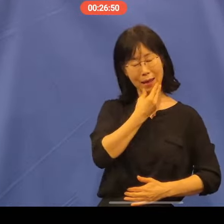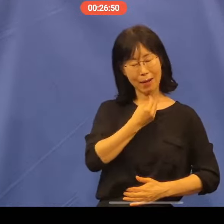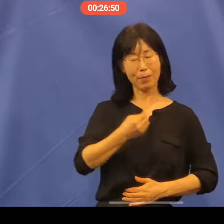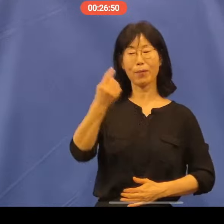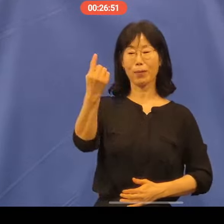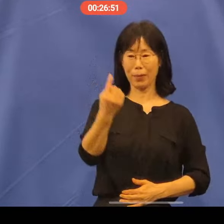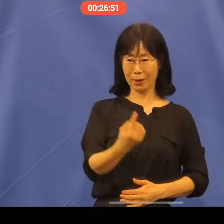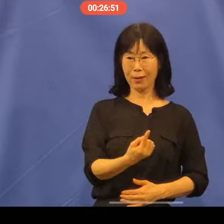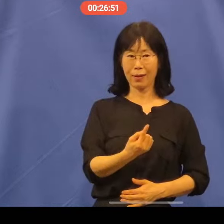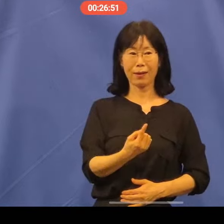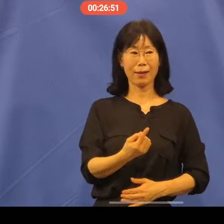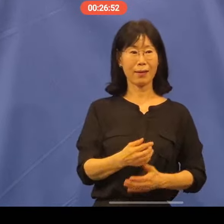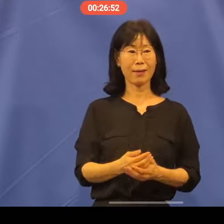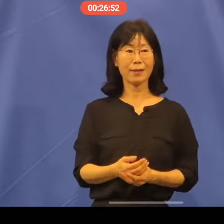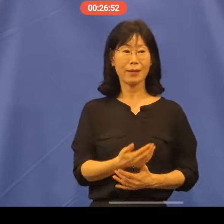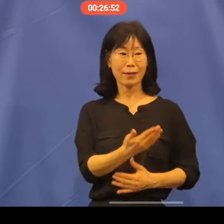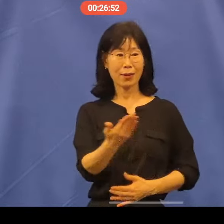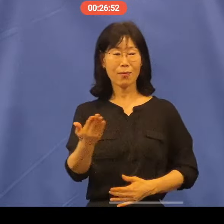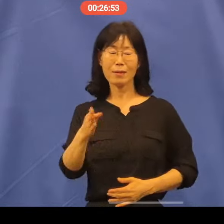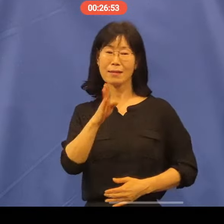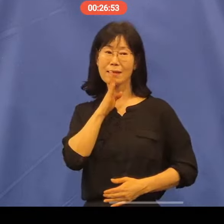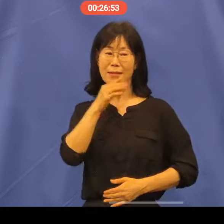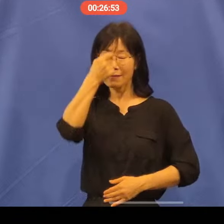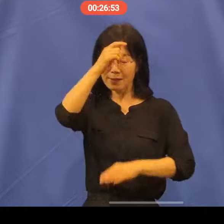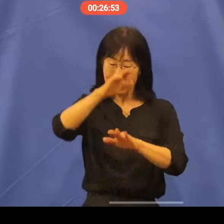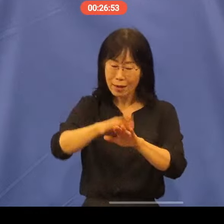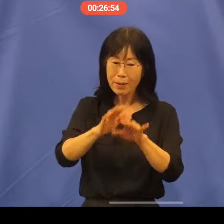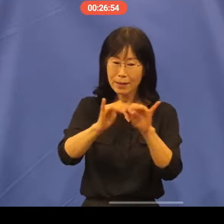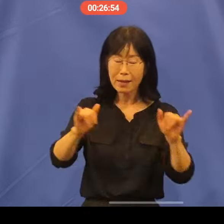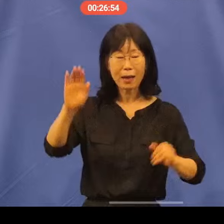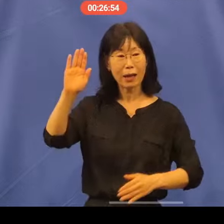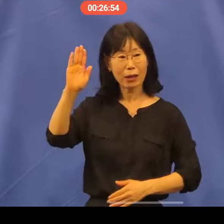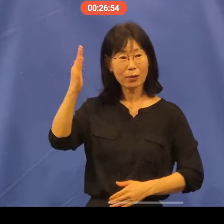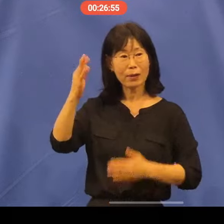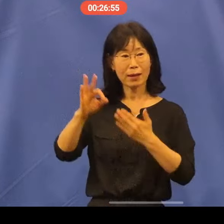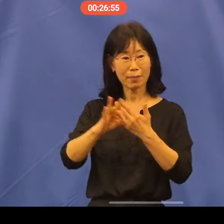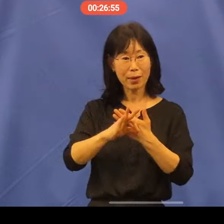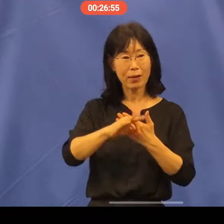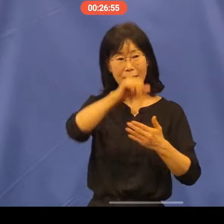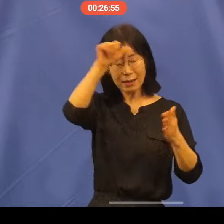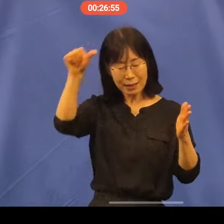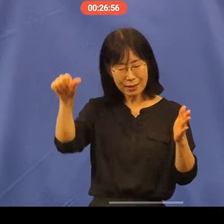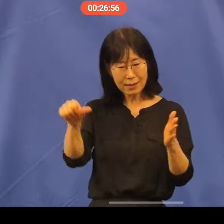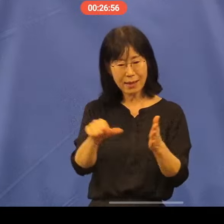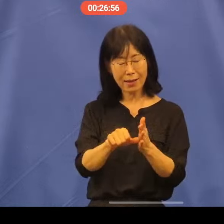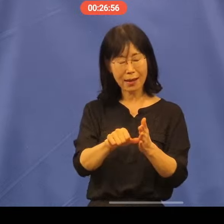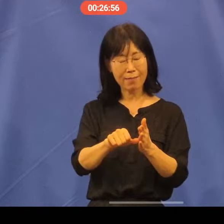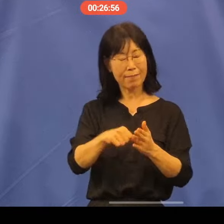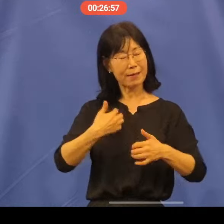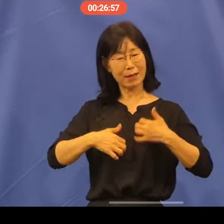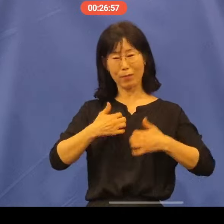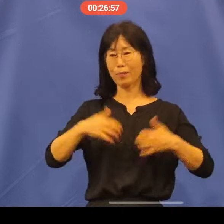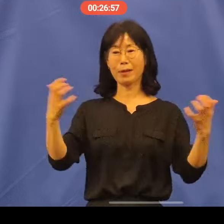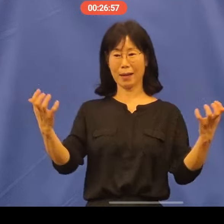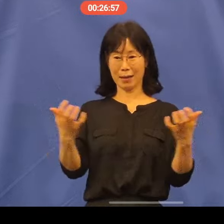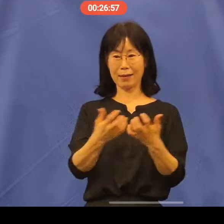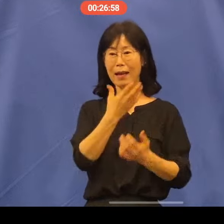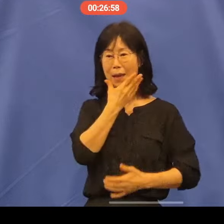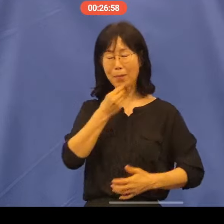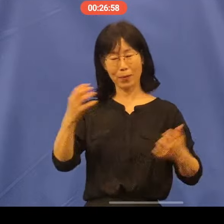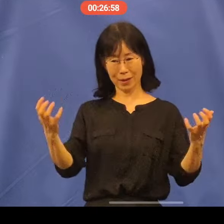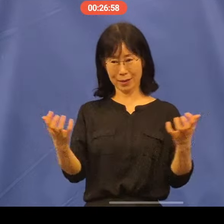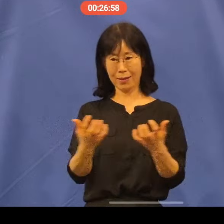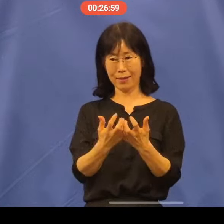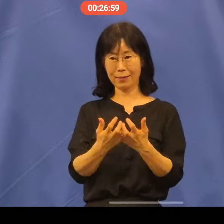맞게 된다는 거죠. 그래서 여러분들이 진정한 예배자가 된다면 여러분의 삶은 인생의 전성기인 줄로 믿습니다. 아무리 세상적으로